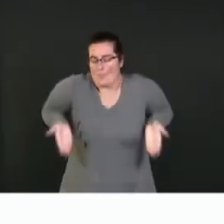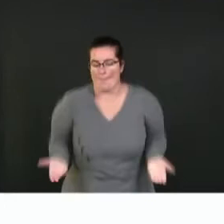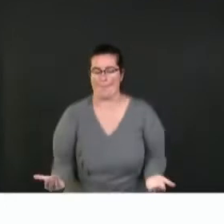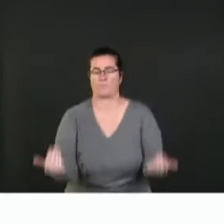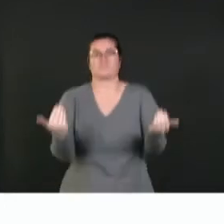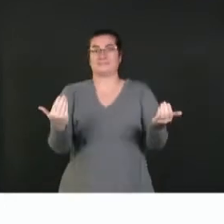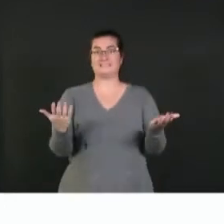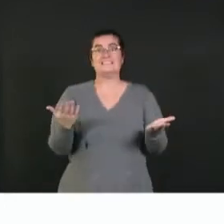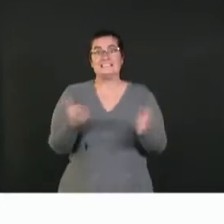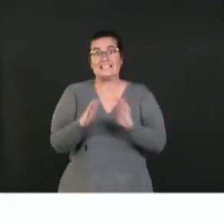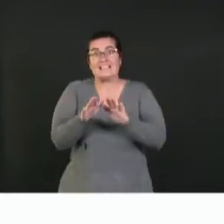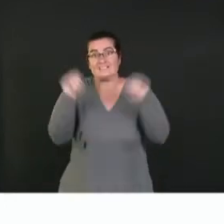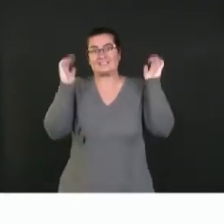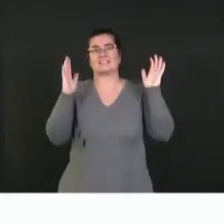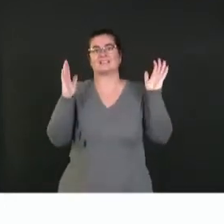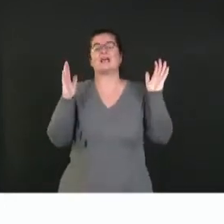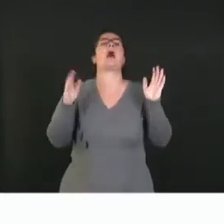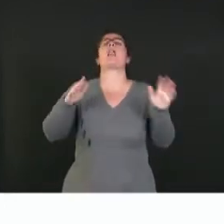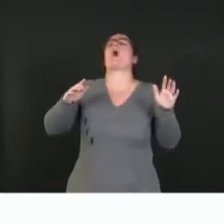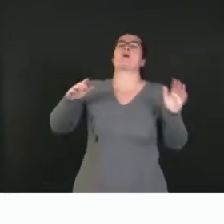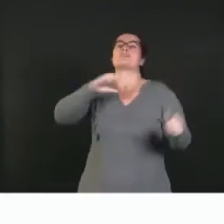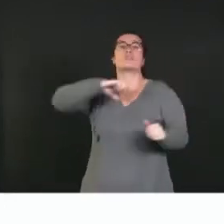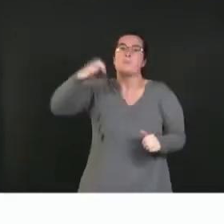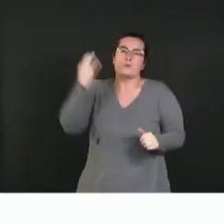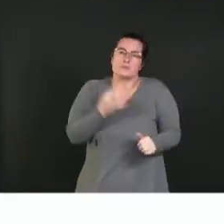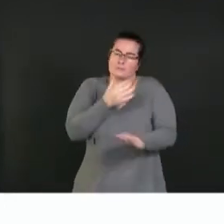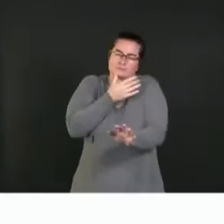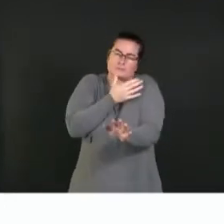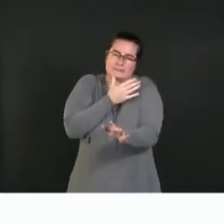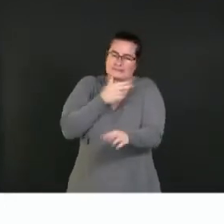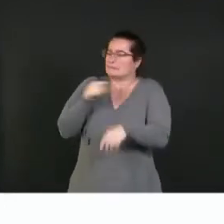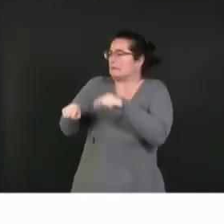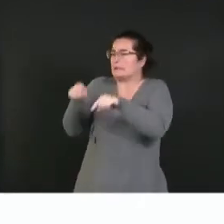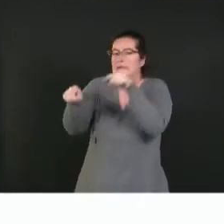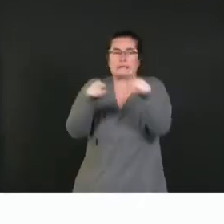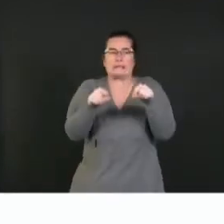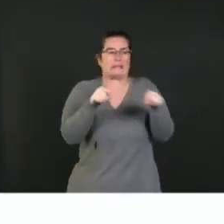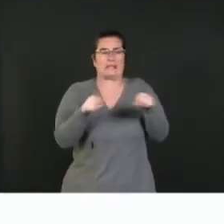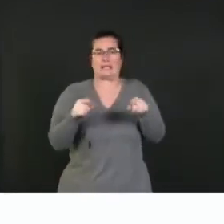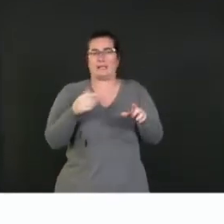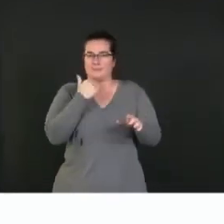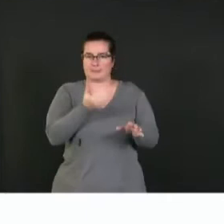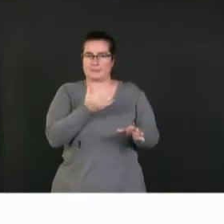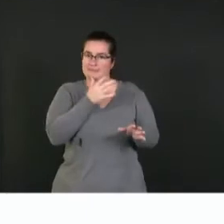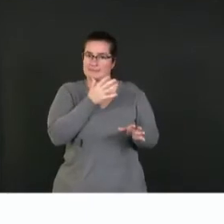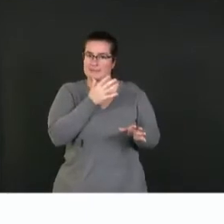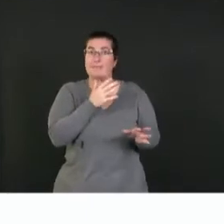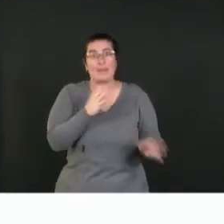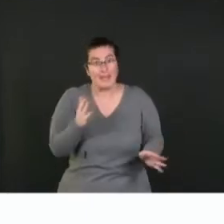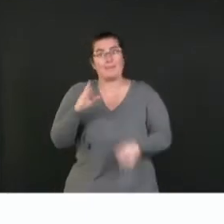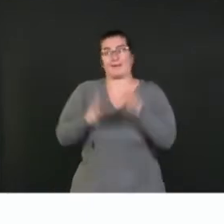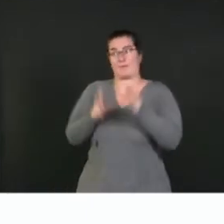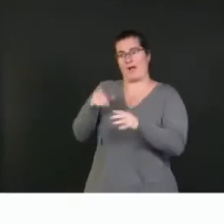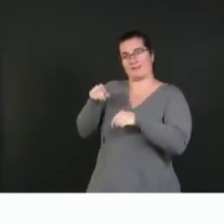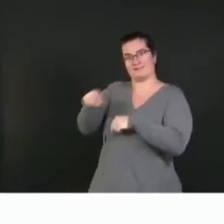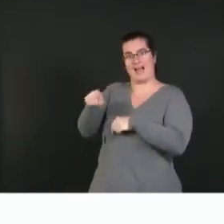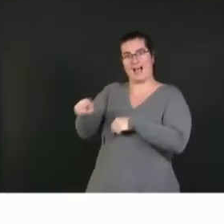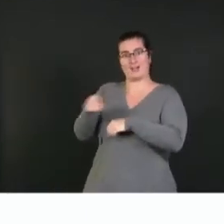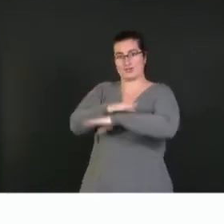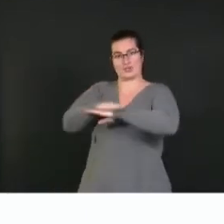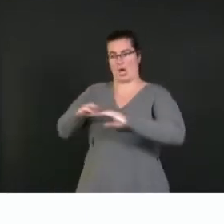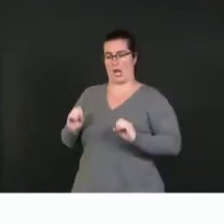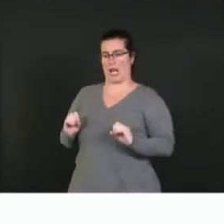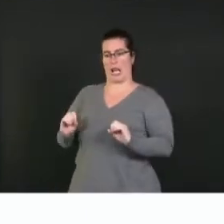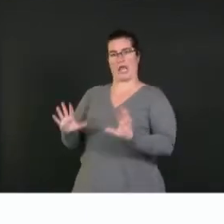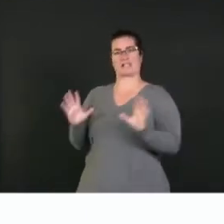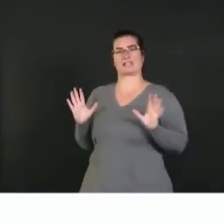faire ça partout, mais dans certains cas, il y a quelques exemples assez intéressants où l'architecte, l'aménageur ne touche pas du tout à la topographie du sol et